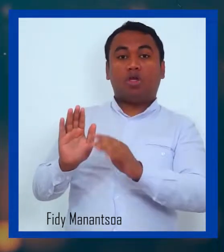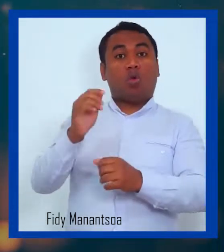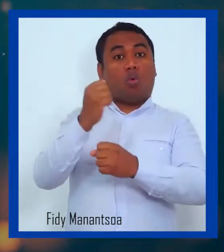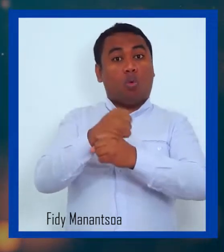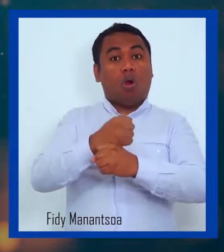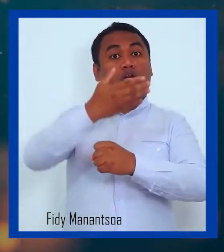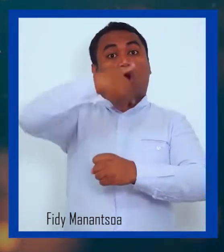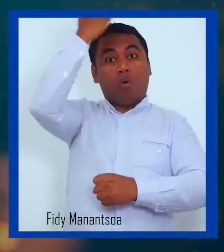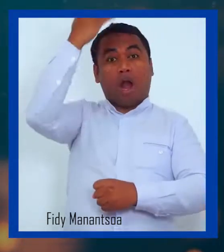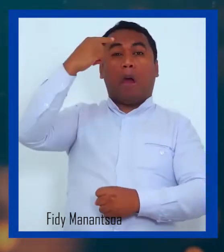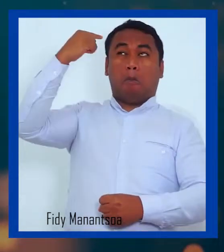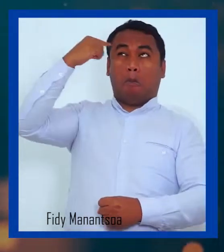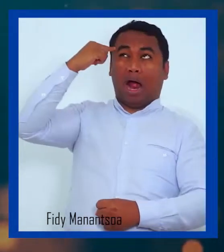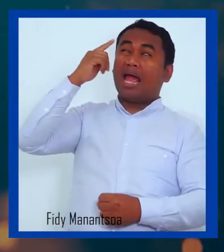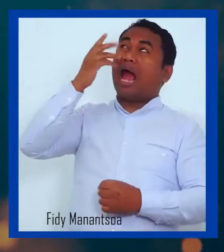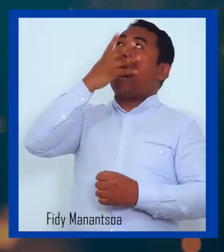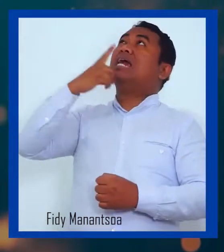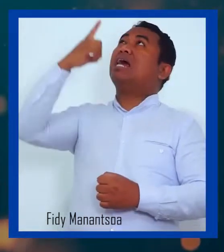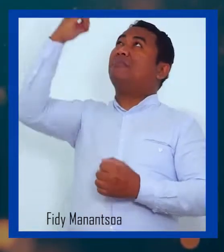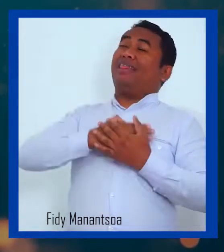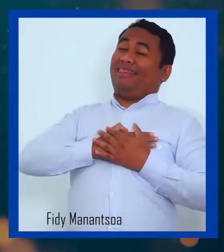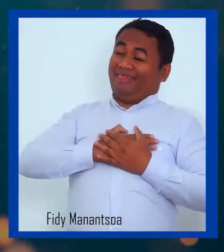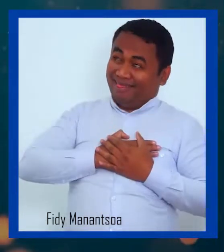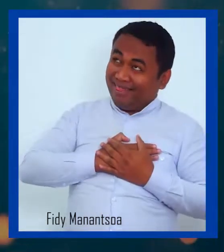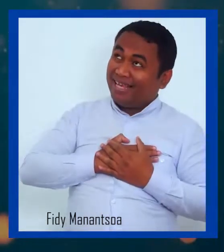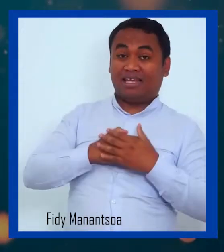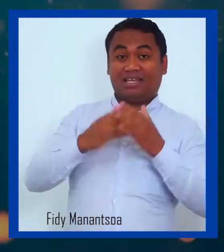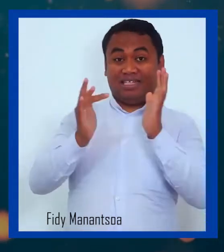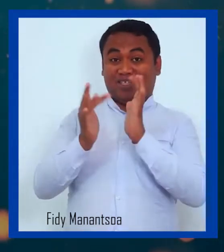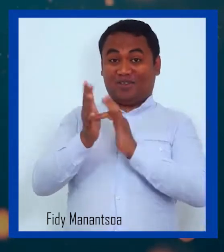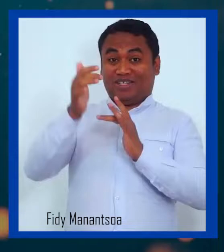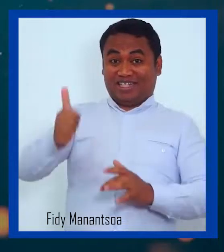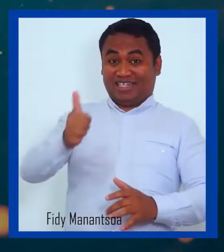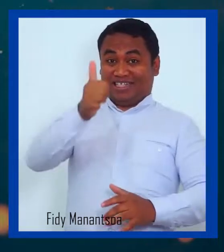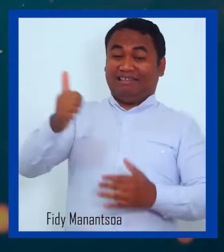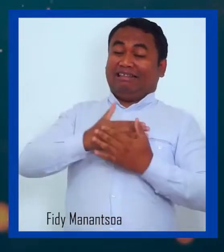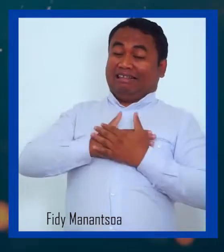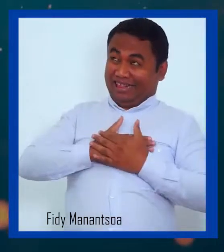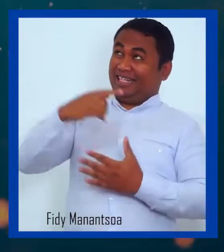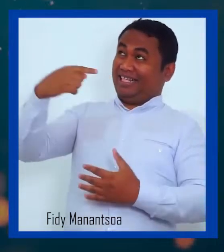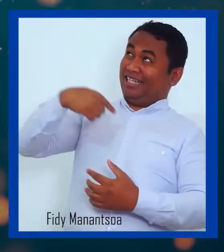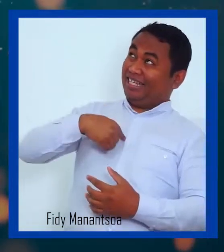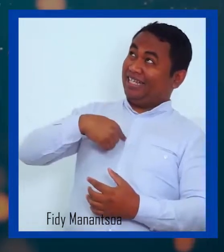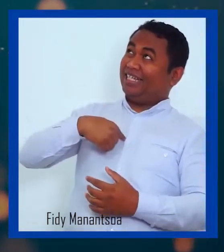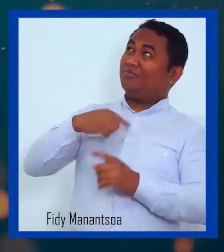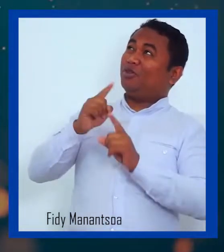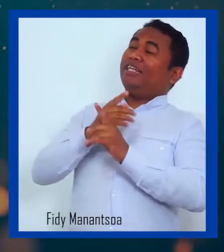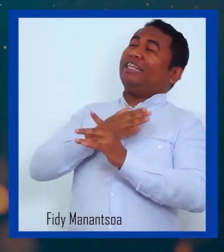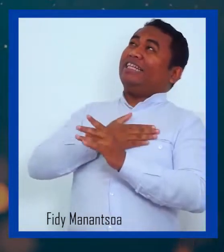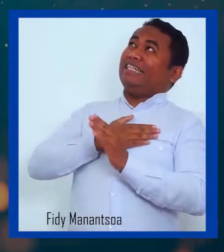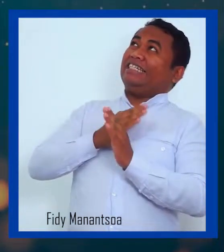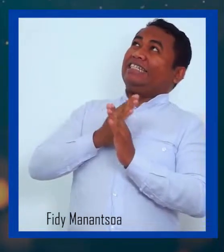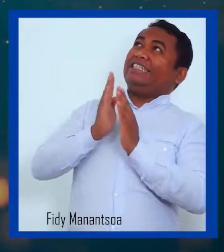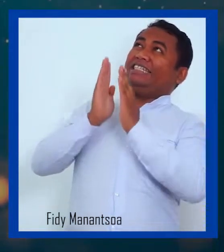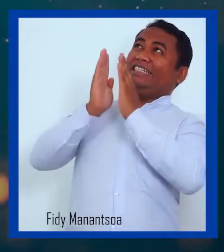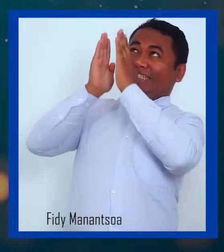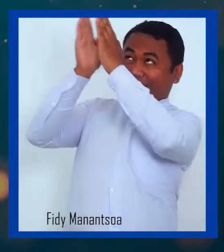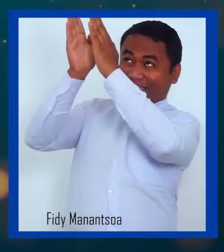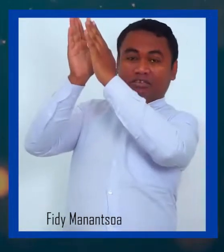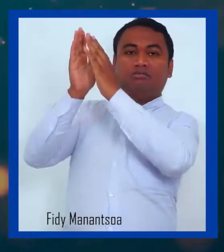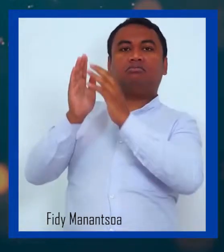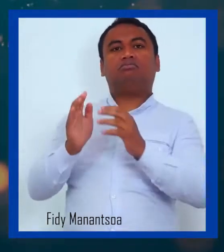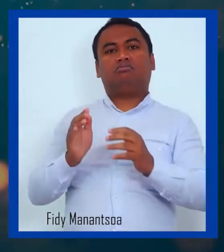mahatakatra tsara n'ity fitiavan'i Kristy ity eo amin'ny fiainany ary mino an'izany, mahalala tsara an'izany, miaina tsara